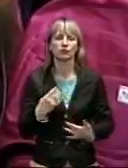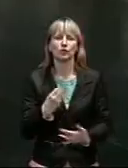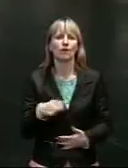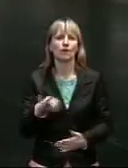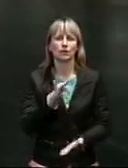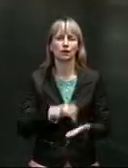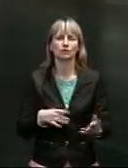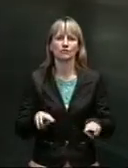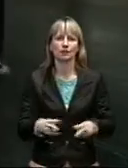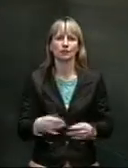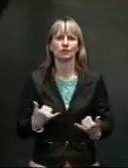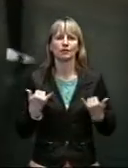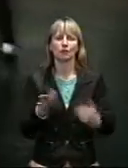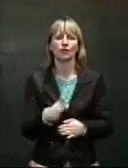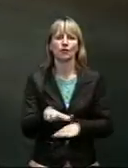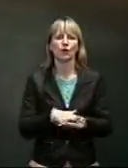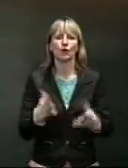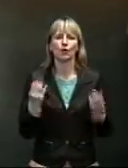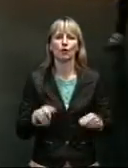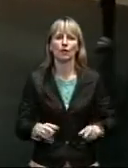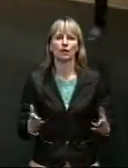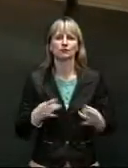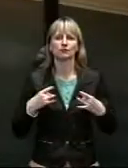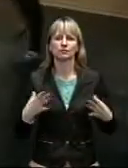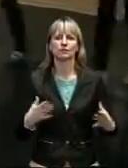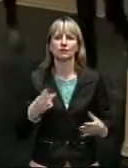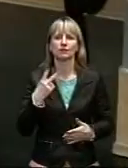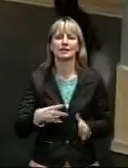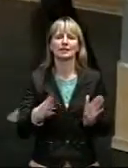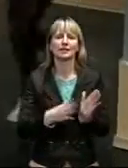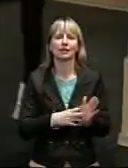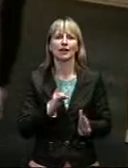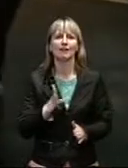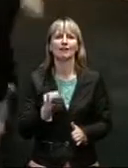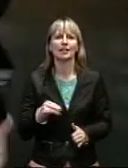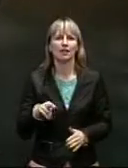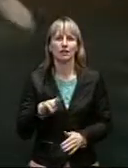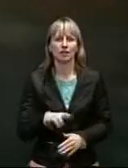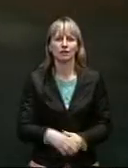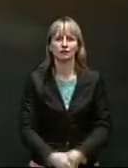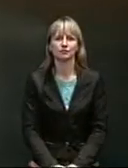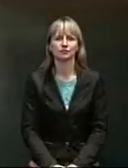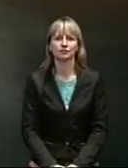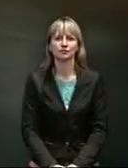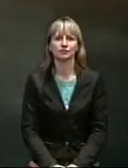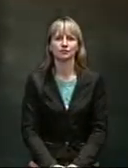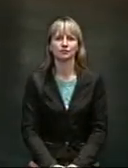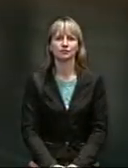танцює», присвяченого Міжнародному дню танцю, який відзначається 29 квітня.